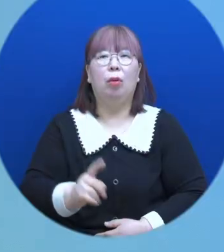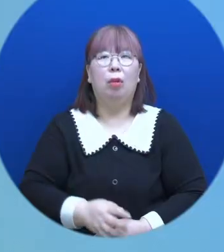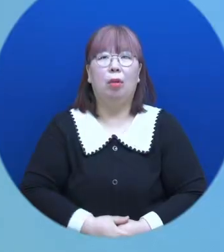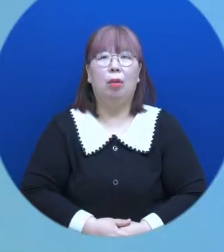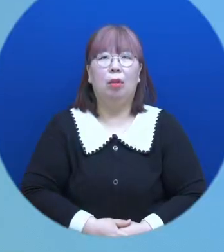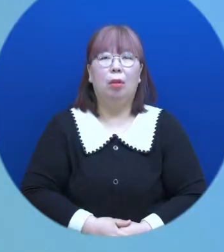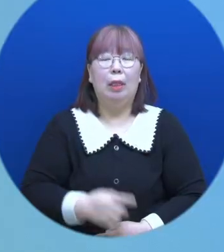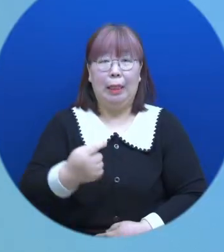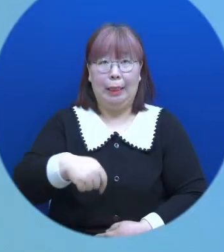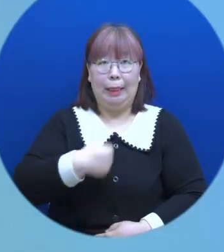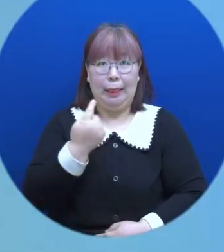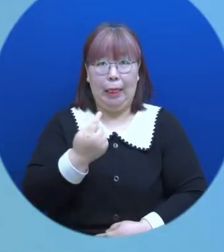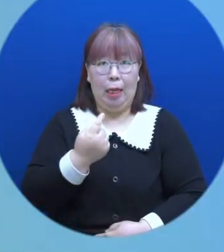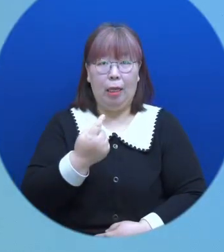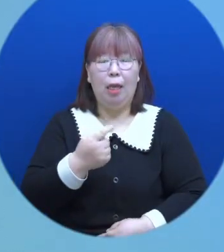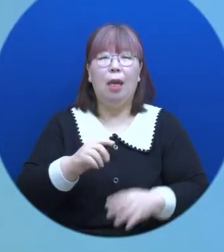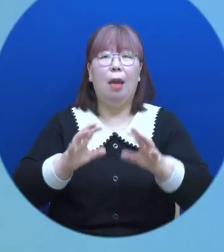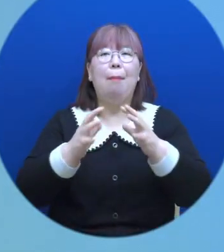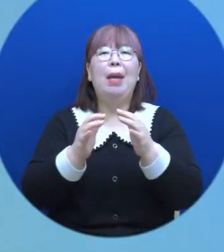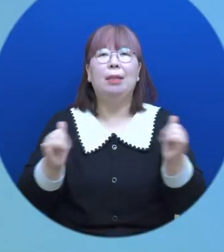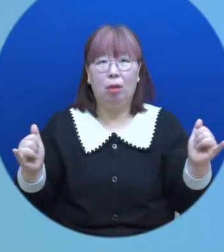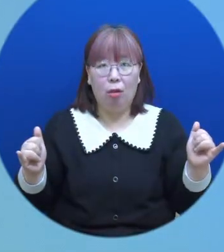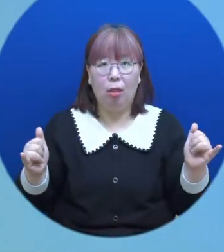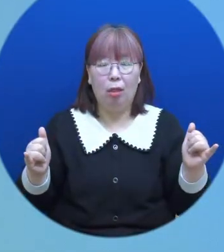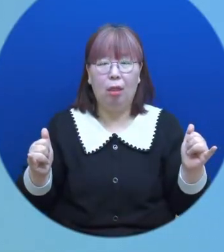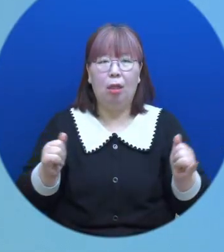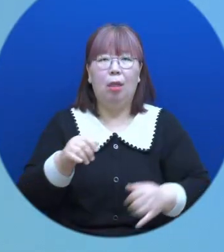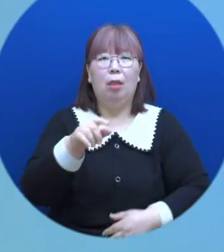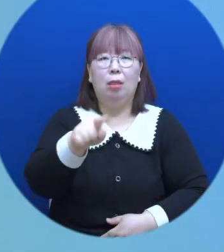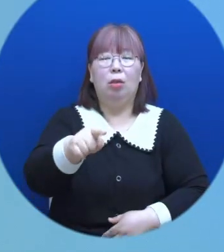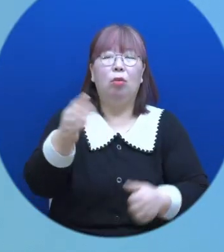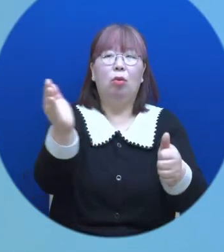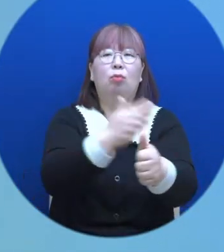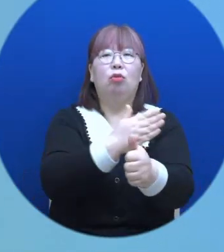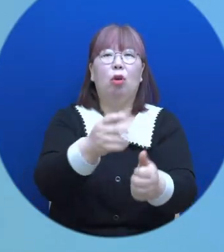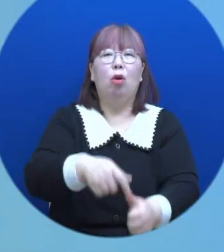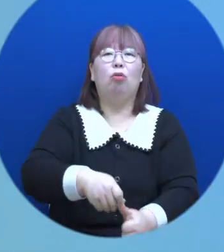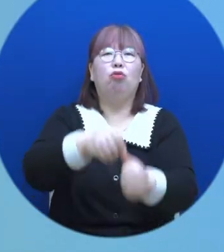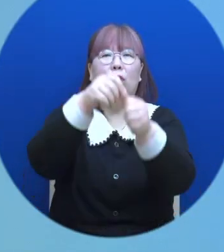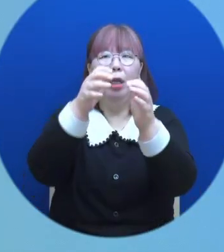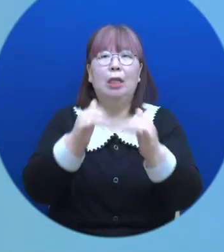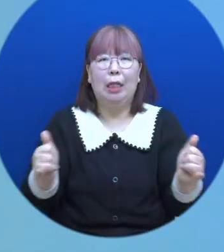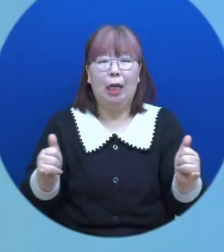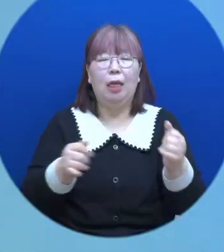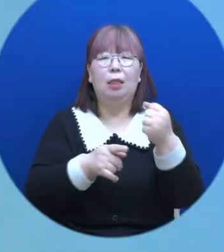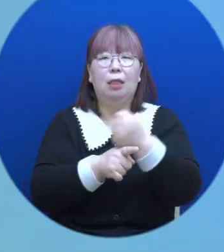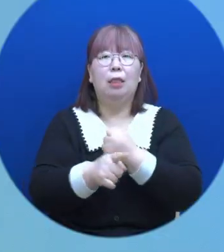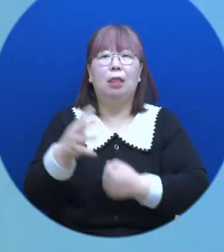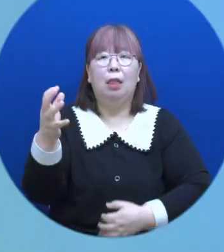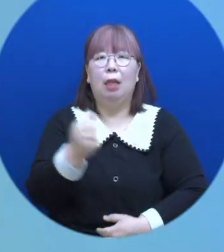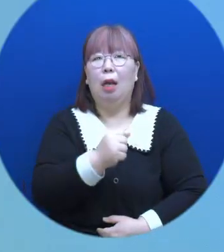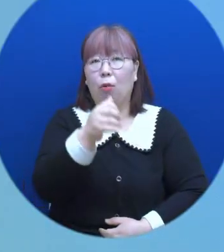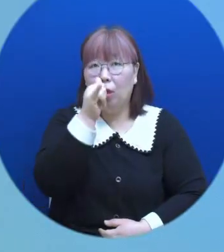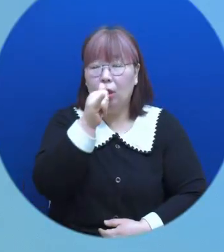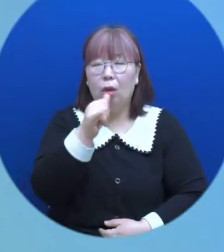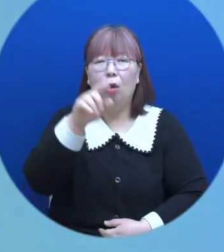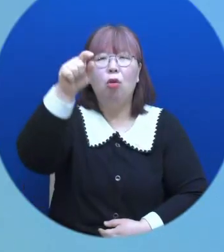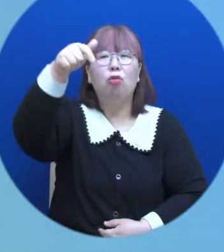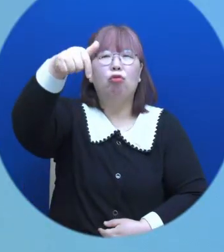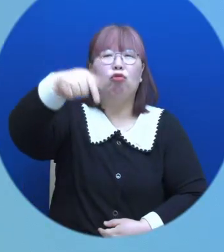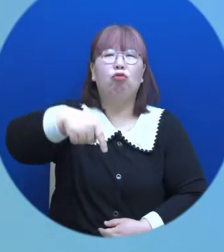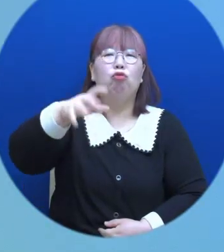자기의 백성을 저들의 죄에서 구원할 자라는 뜻을 갖고 있습니다. 구원이라는